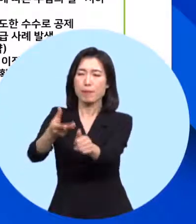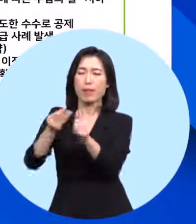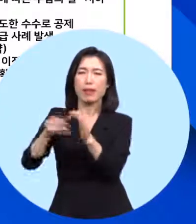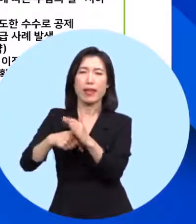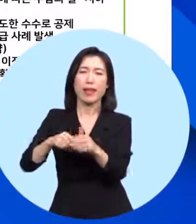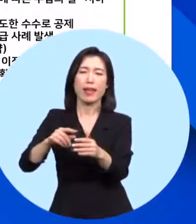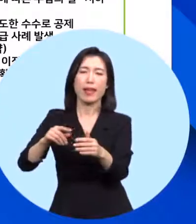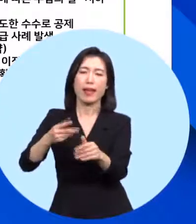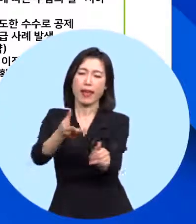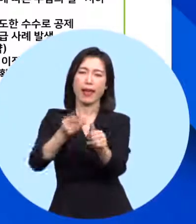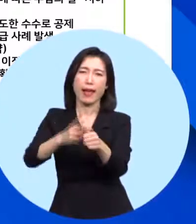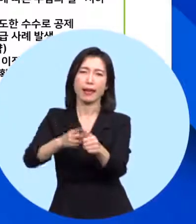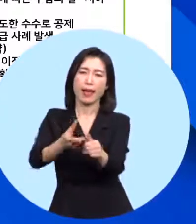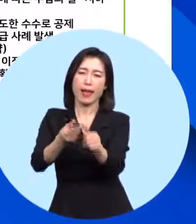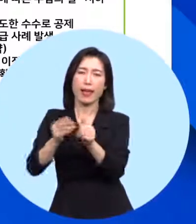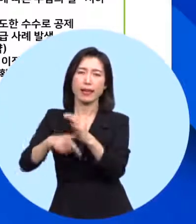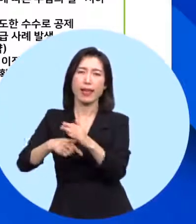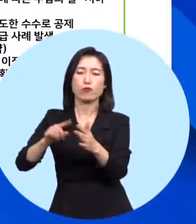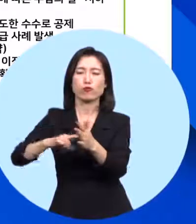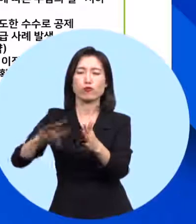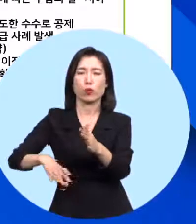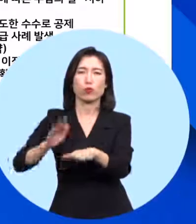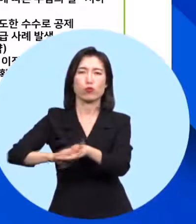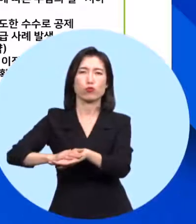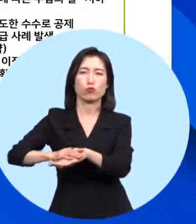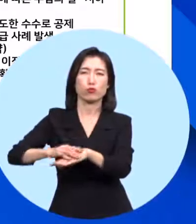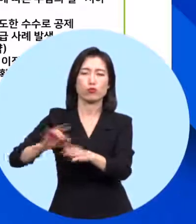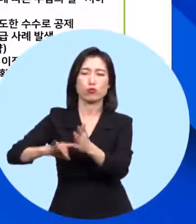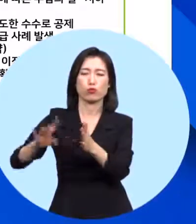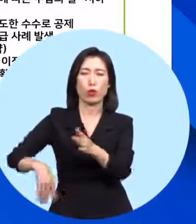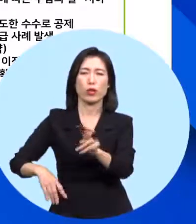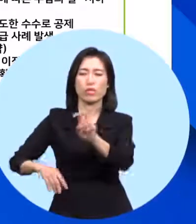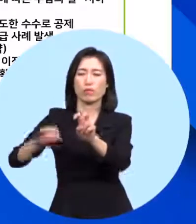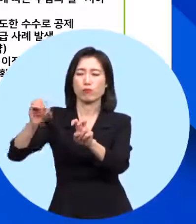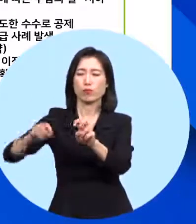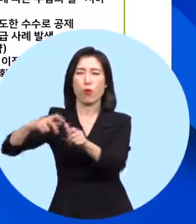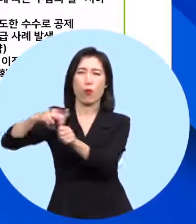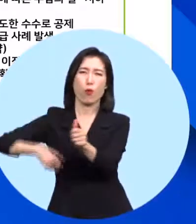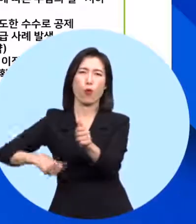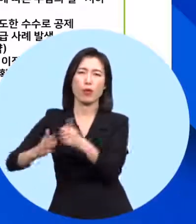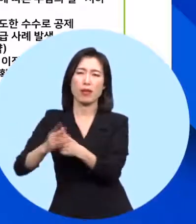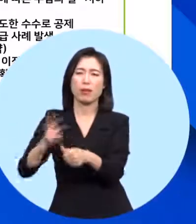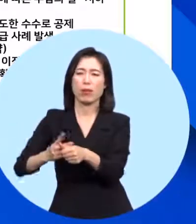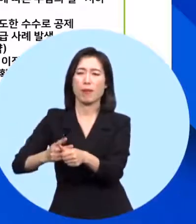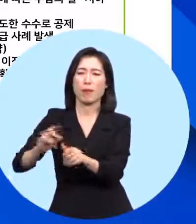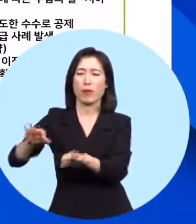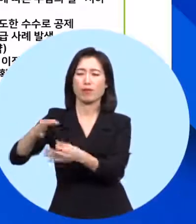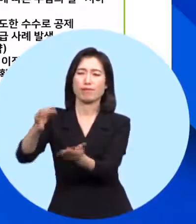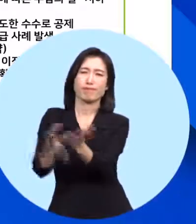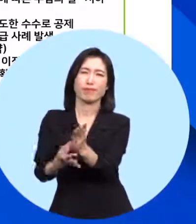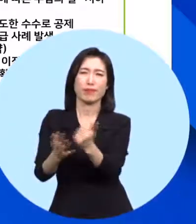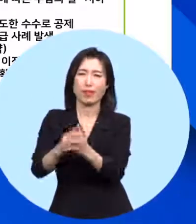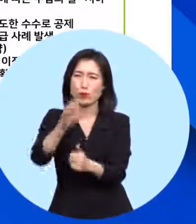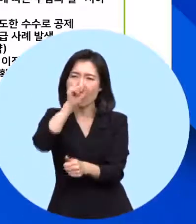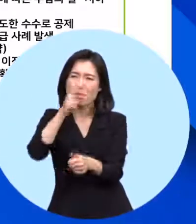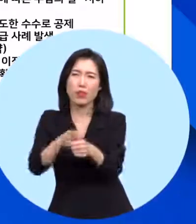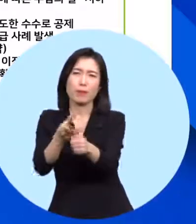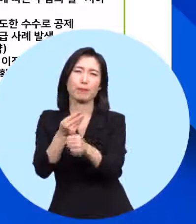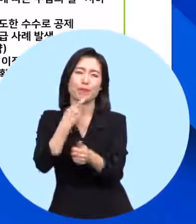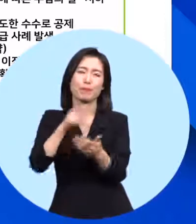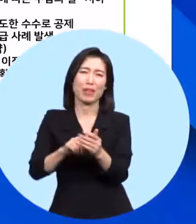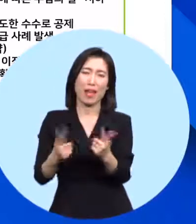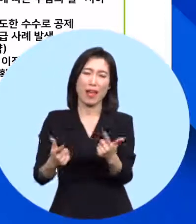40%를 수수료로 가져감으로써 질 좋은 강의가 이루어질 수 없는 상황이었습니다.